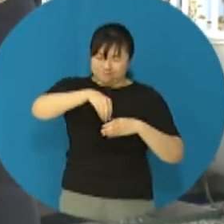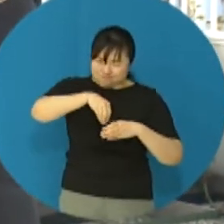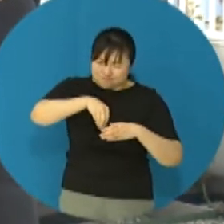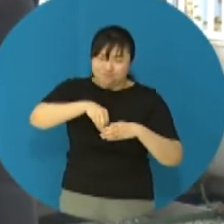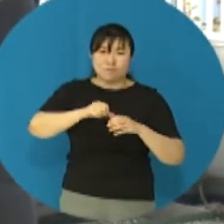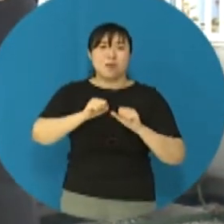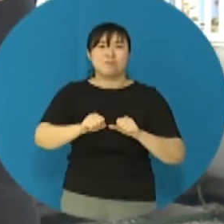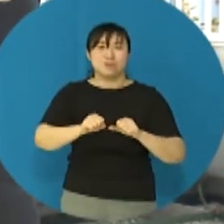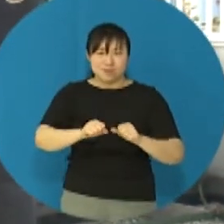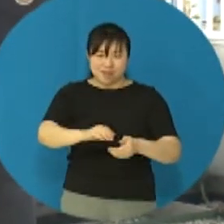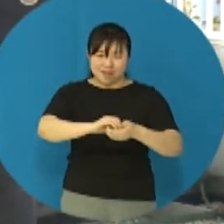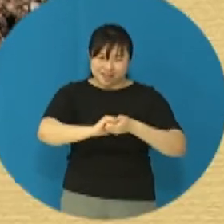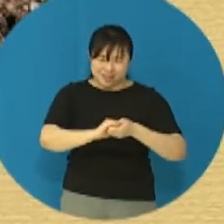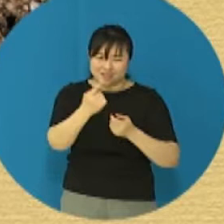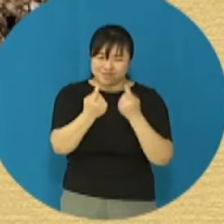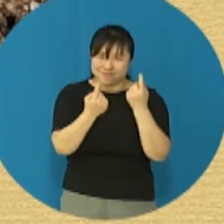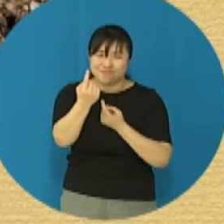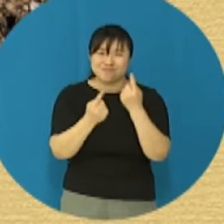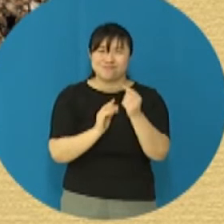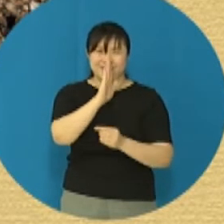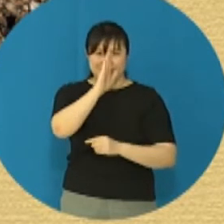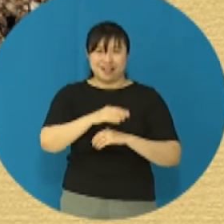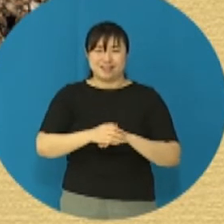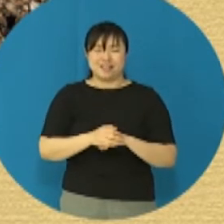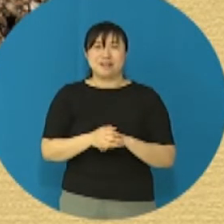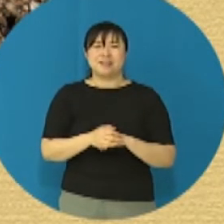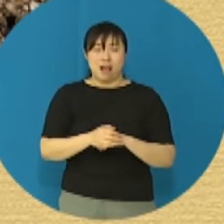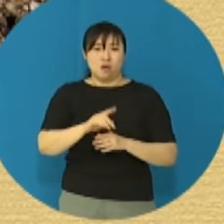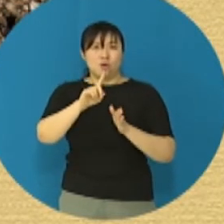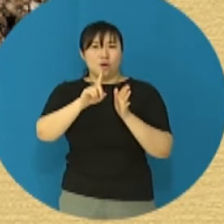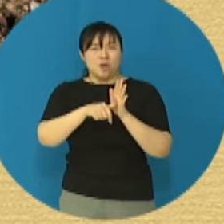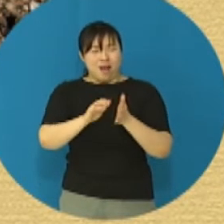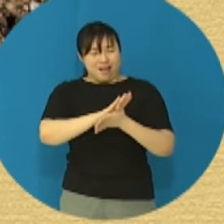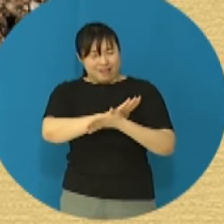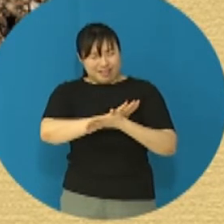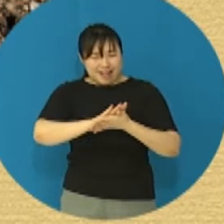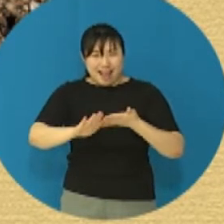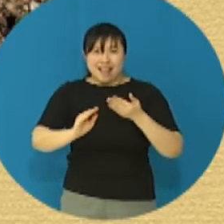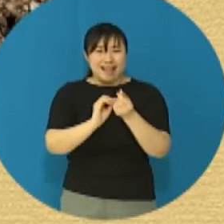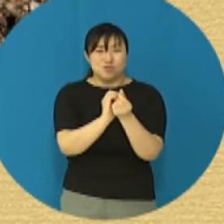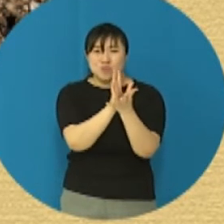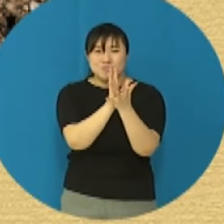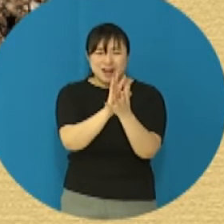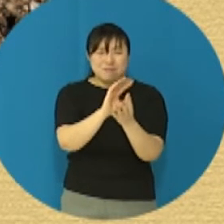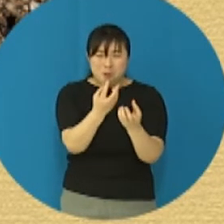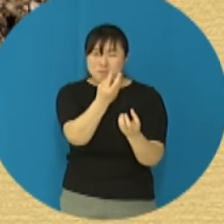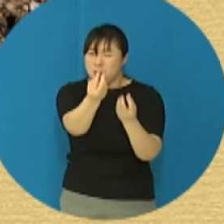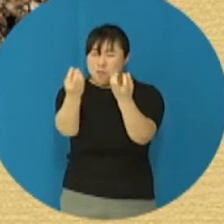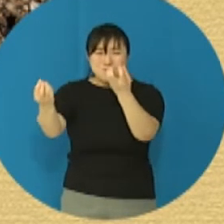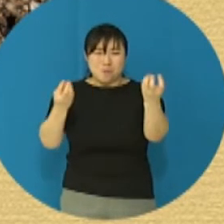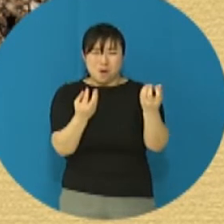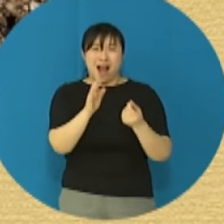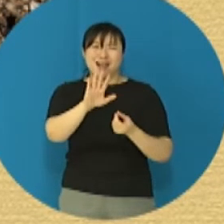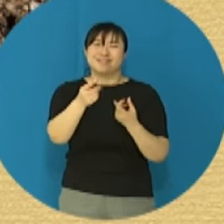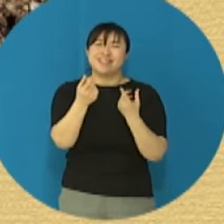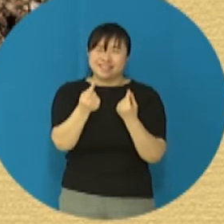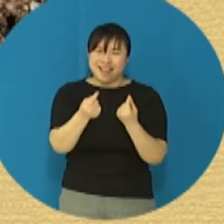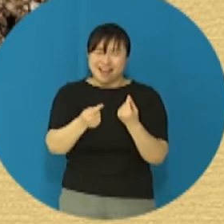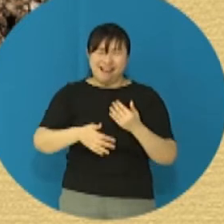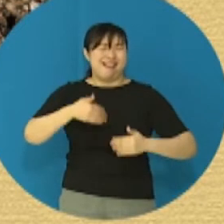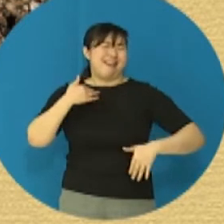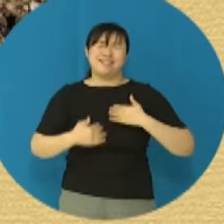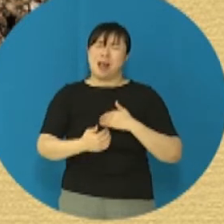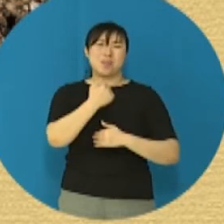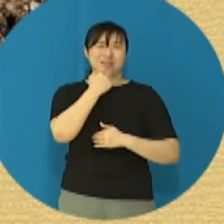なと思います。 その頃には色とりどりのチューリップが満開になってるんですね。はい、楽しみですね。